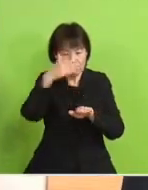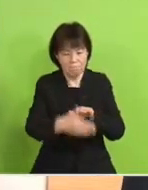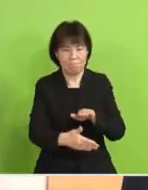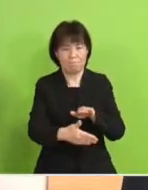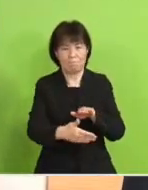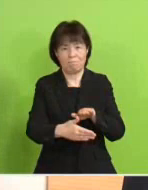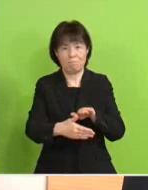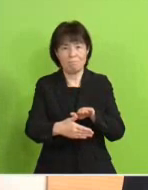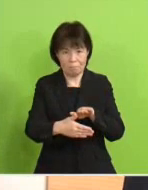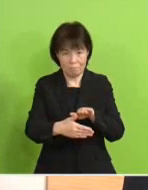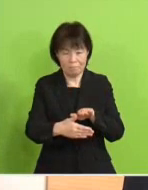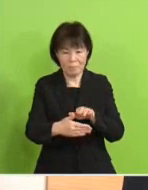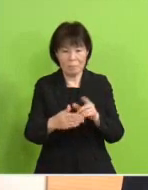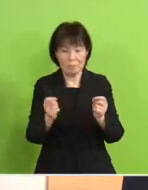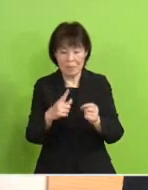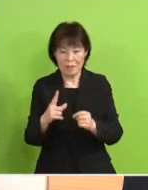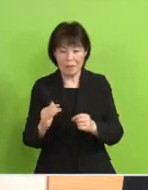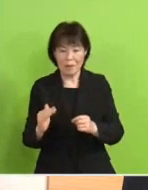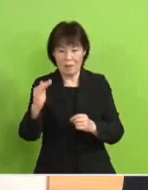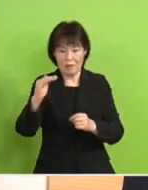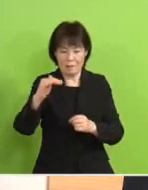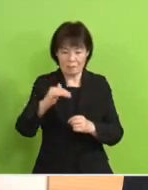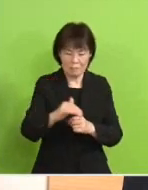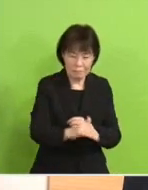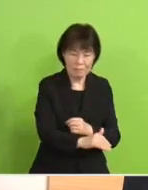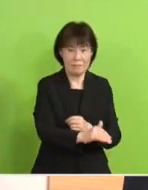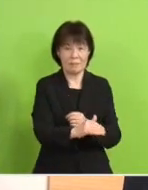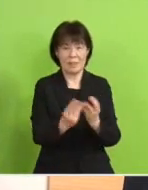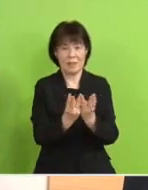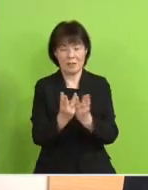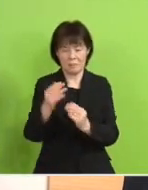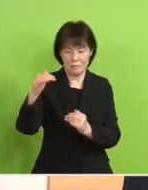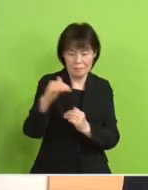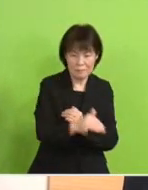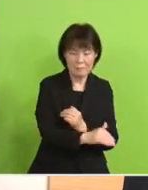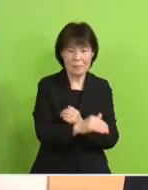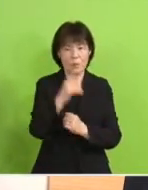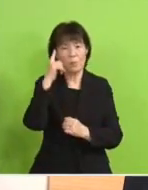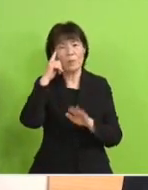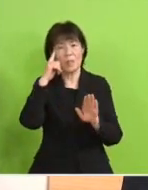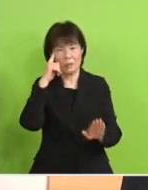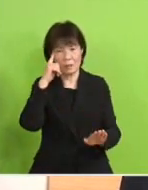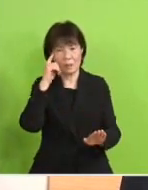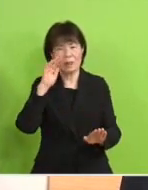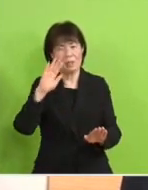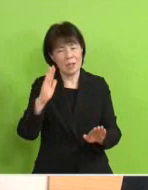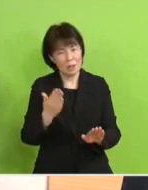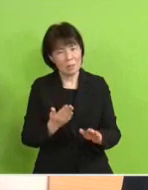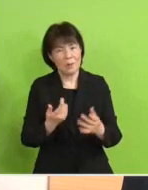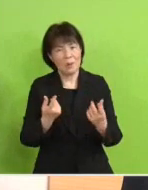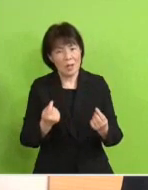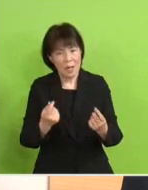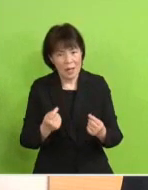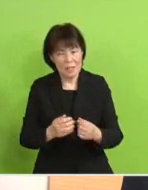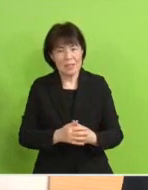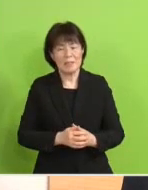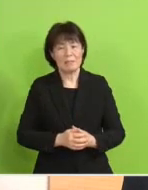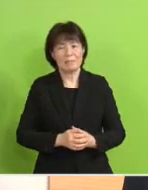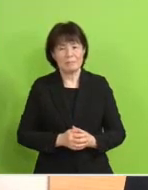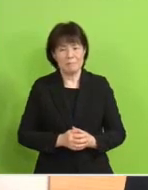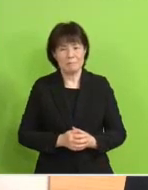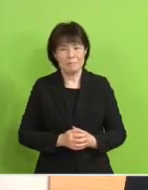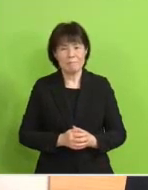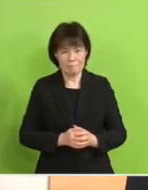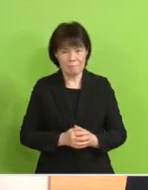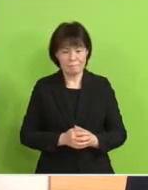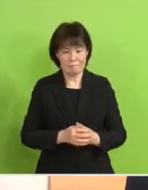止し、減少、沈静化へと思っていたんですけれども、やはり